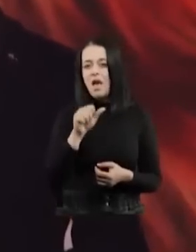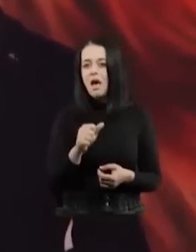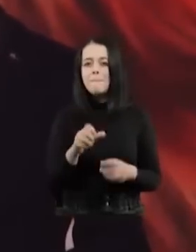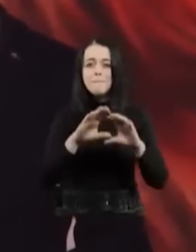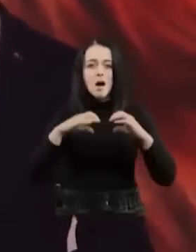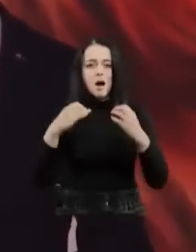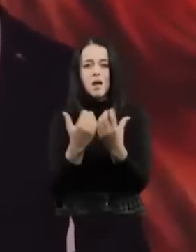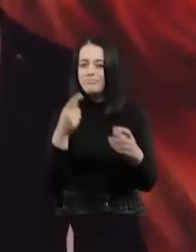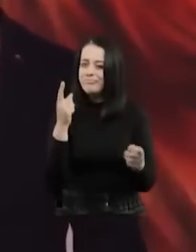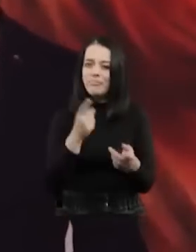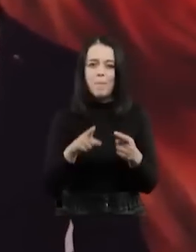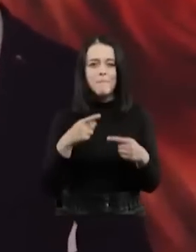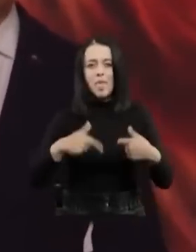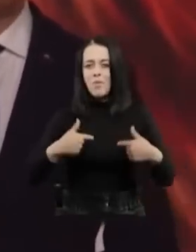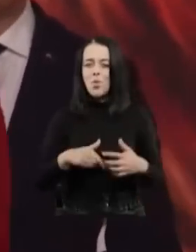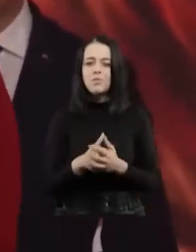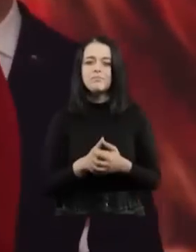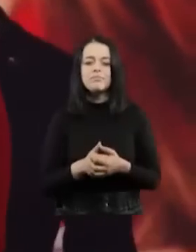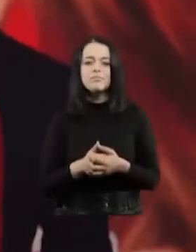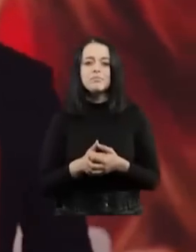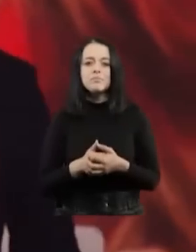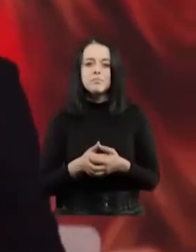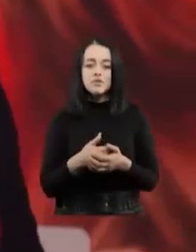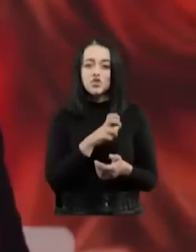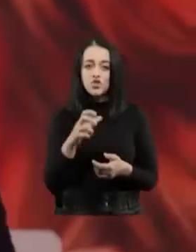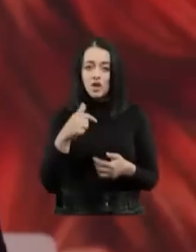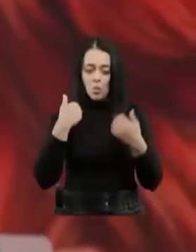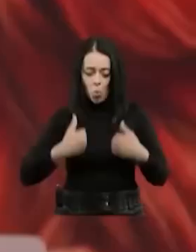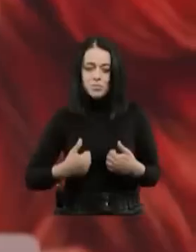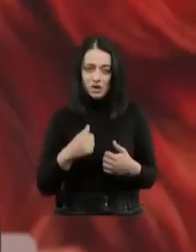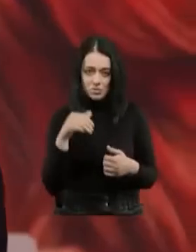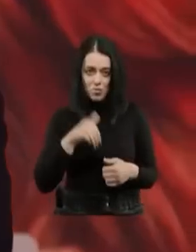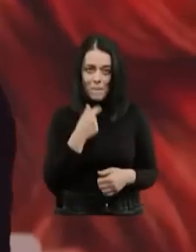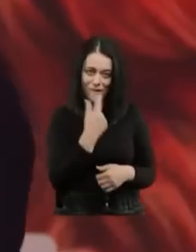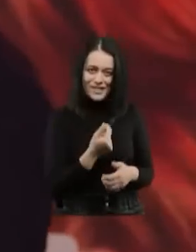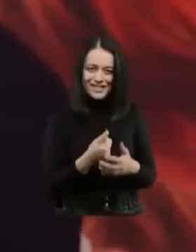A dlaczego to wszystko? No dlatego, że jego głównym zadaniem,